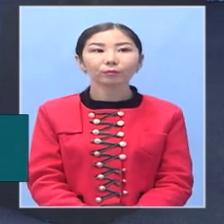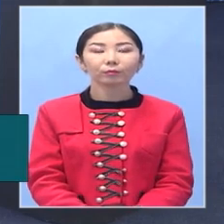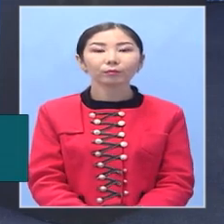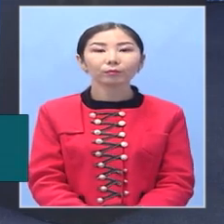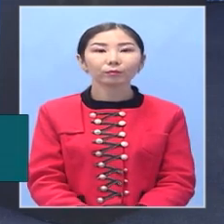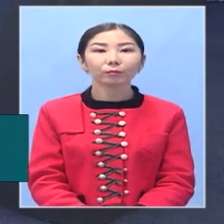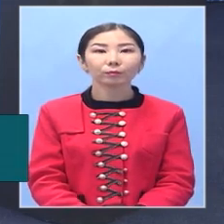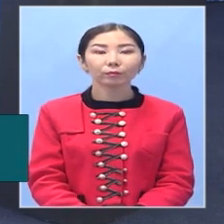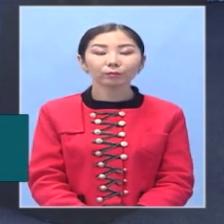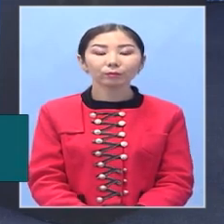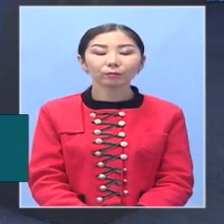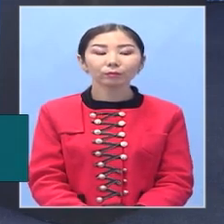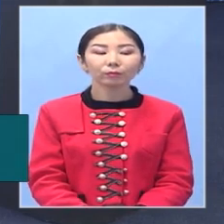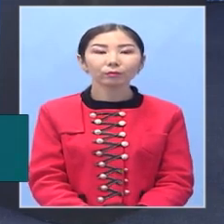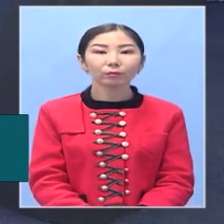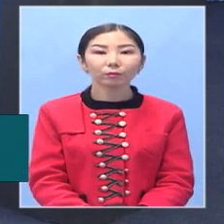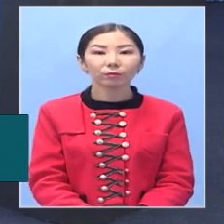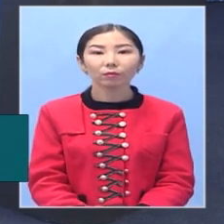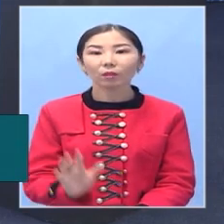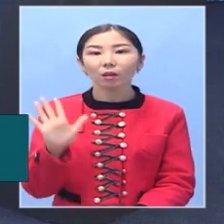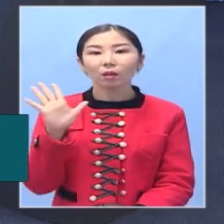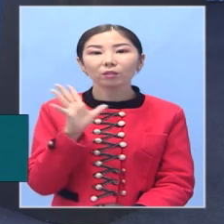жауып қойып отыра алмаймыз. Жоқ, жалпы